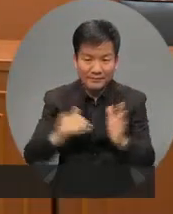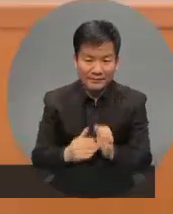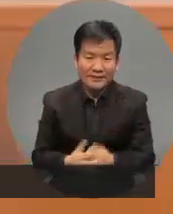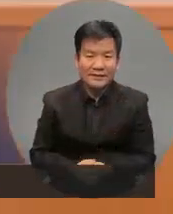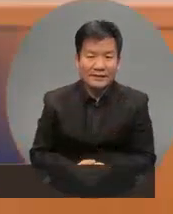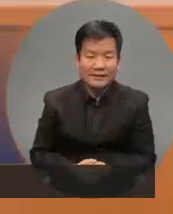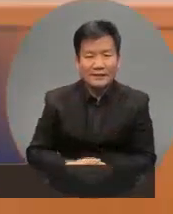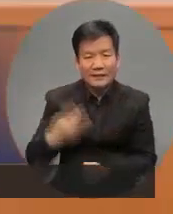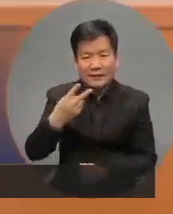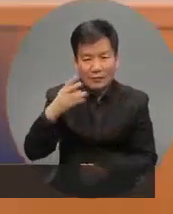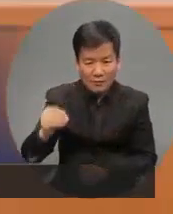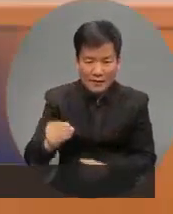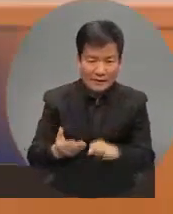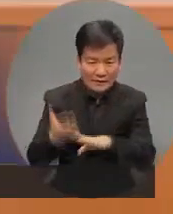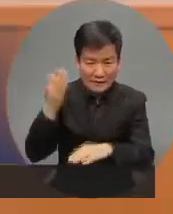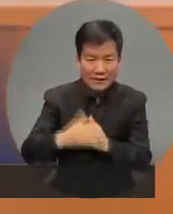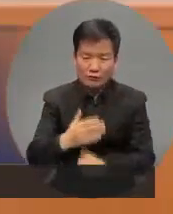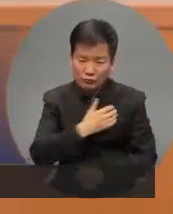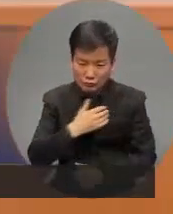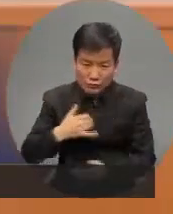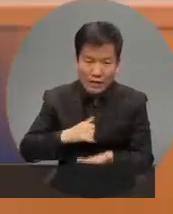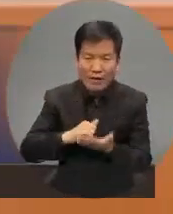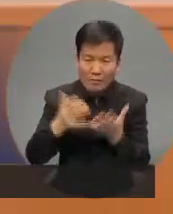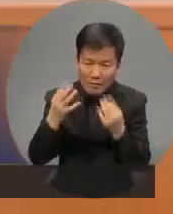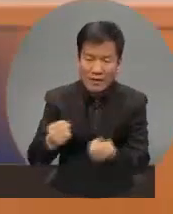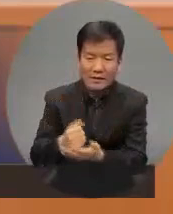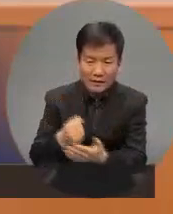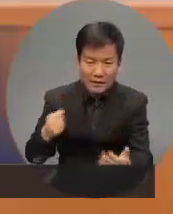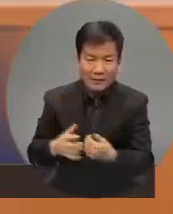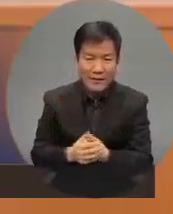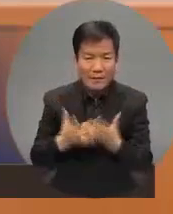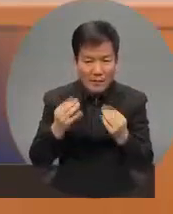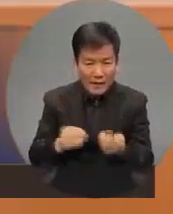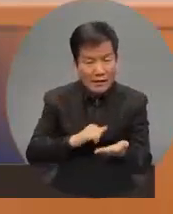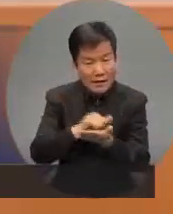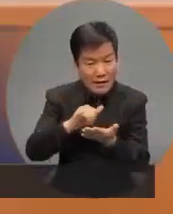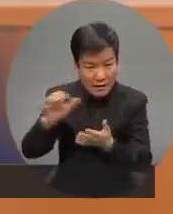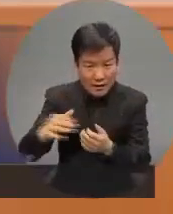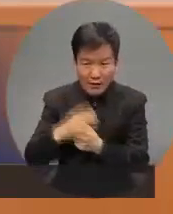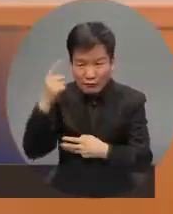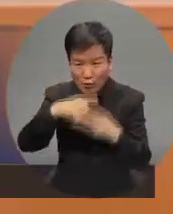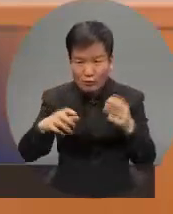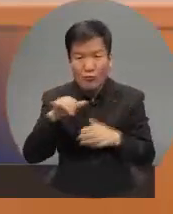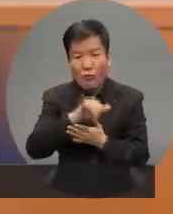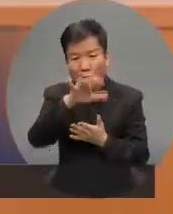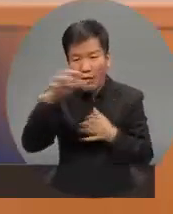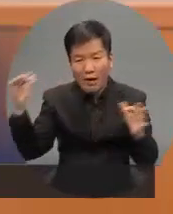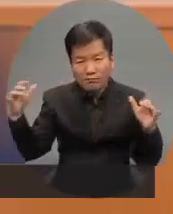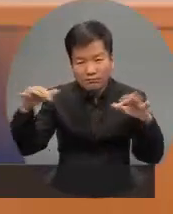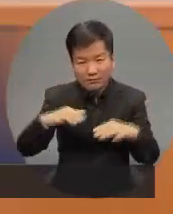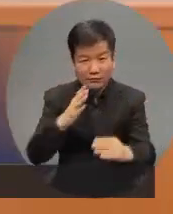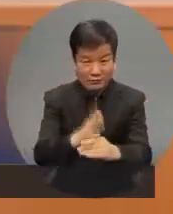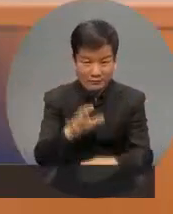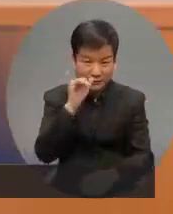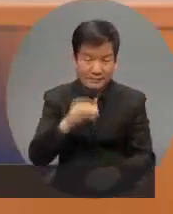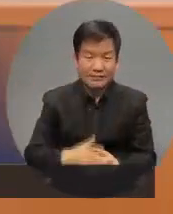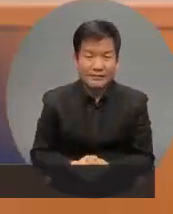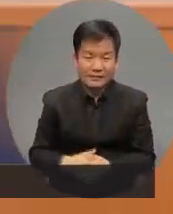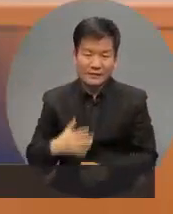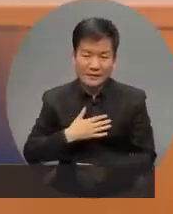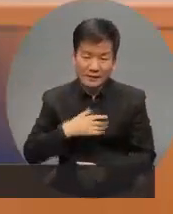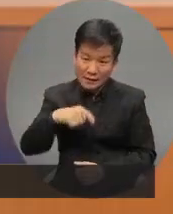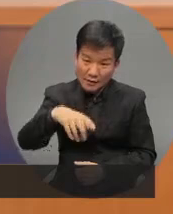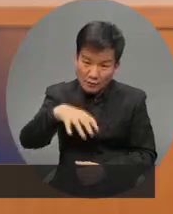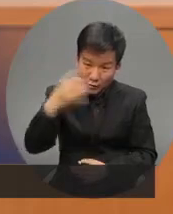이상의 수요가 충분히 돼 있다고 생각하고 실제로 많은 항공사들이 지금 청주공항으로 모여들고 있습니다. 그래서 저희도